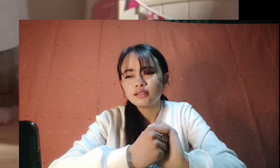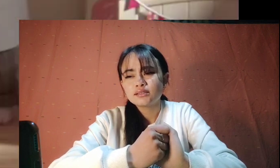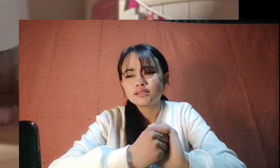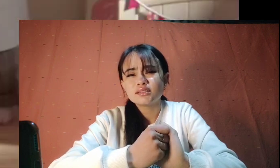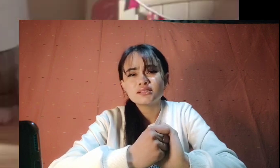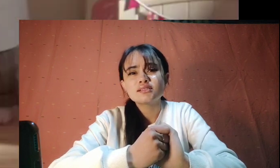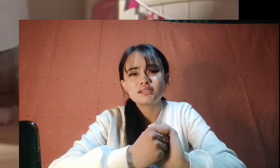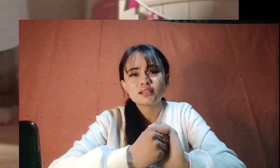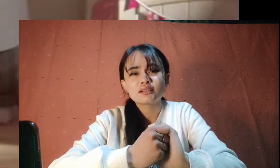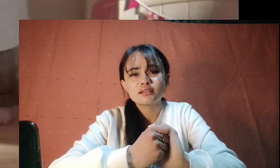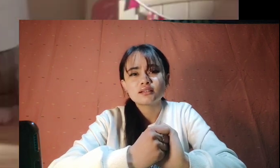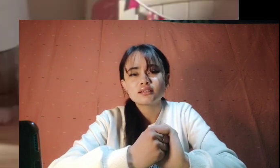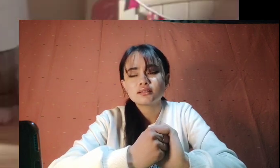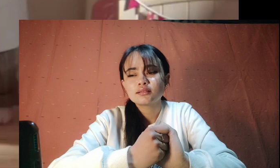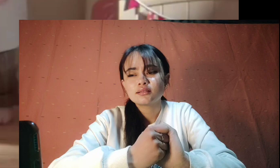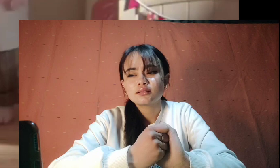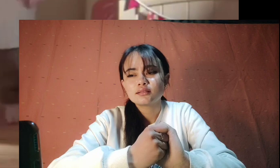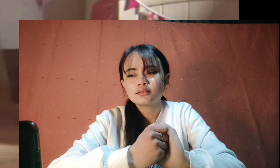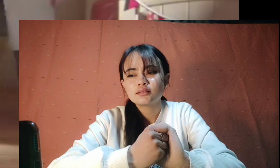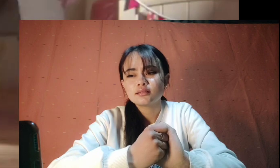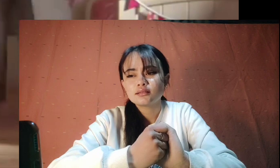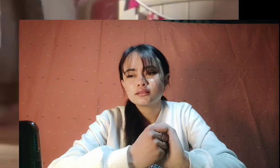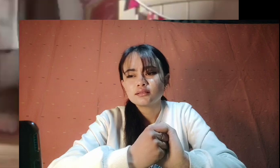I think she is sick.